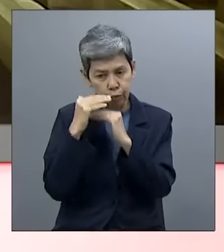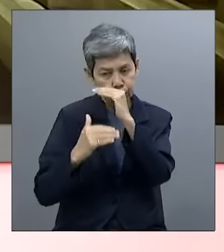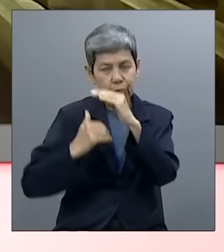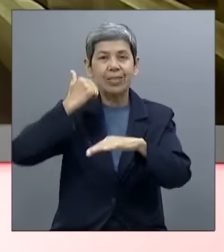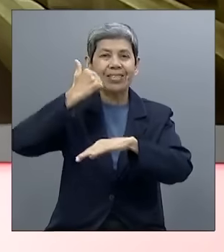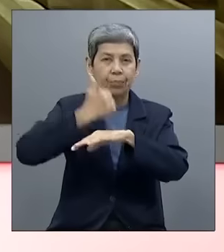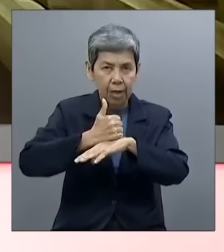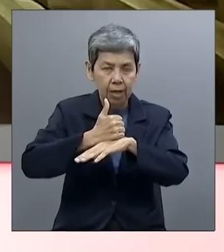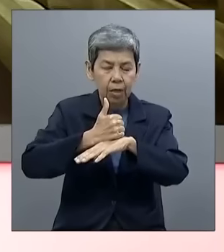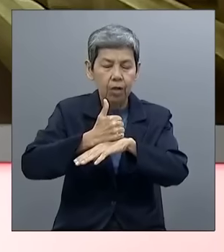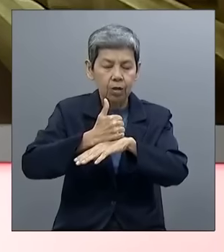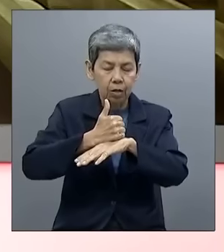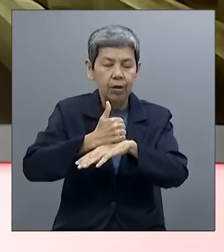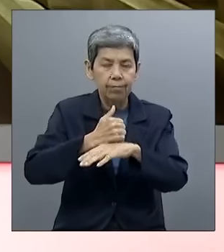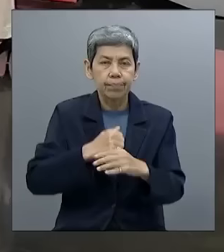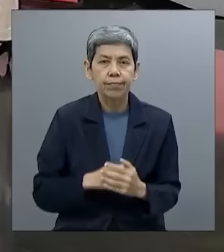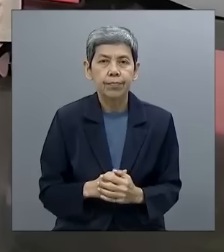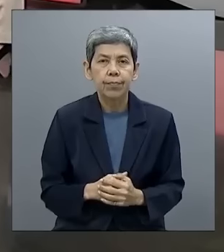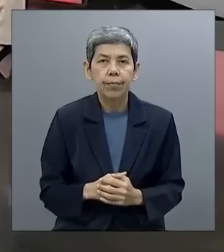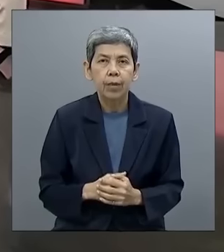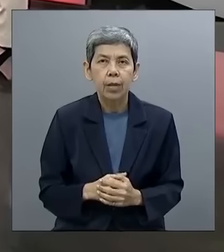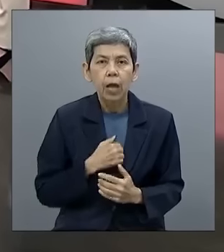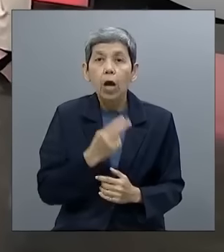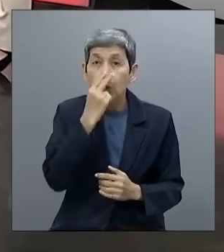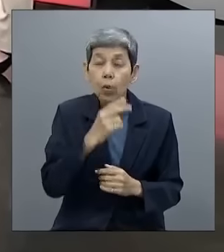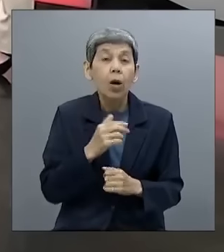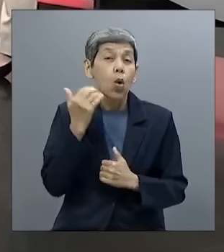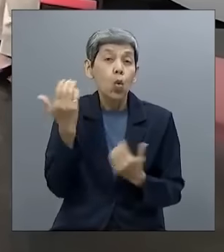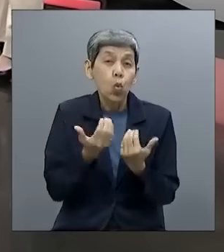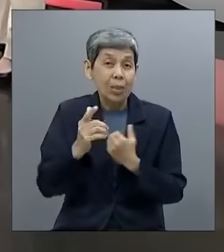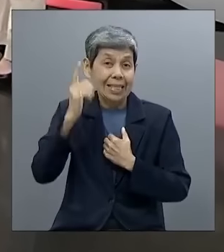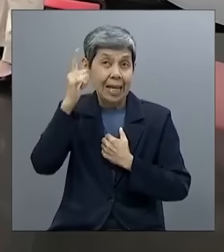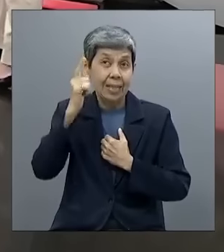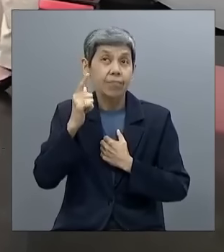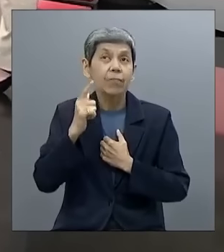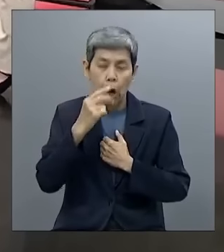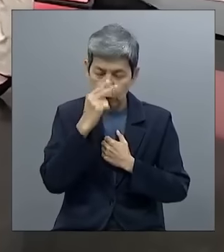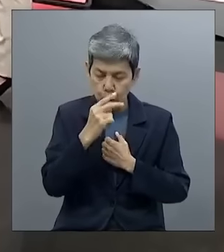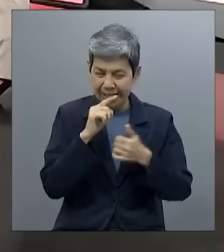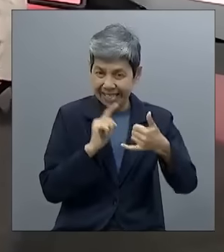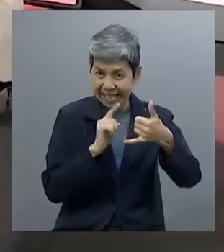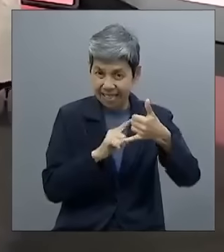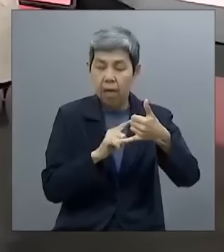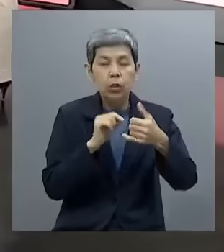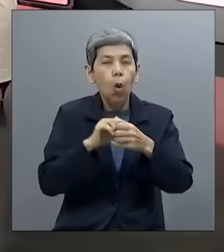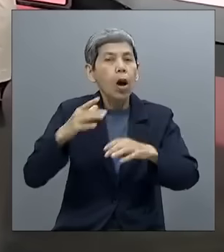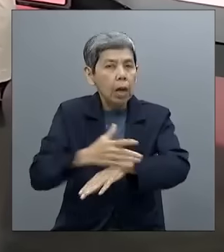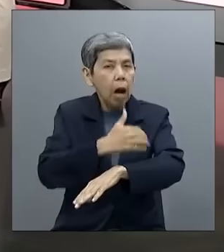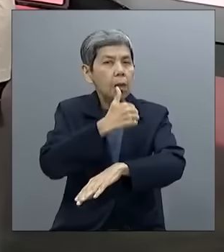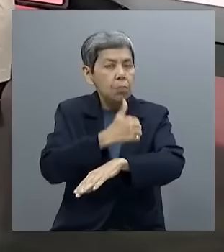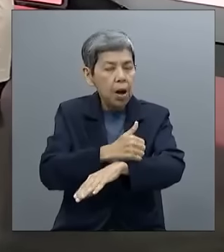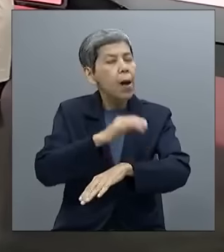หน่งผู้นำคนต่อไปค่ะและชื่อแพทองธารชินวัตรนี่แหละค่ะคืออีกจุดเปลี่ยนทางการเมืองที่อาจจะเกิดขึ้นก็ได้ค่ะ